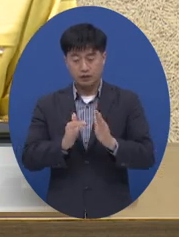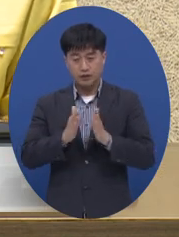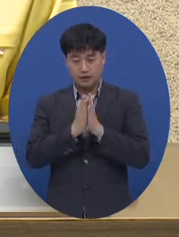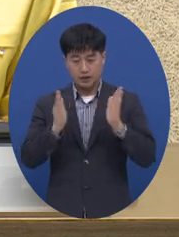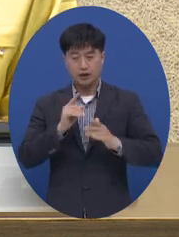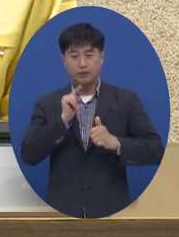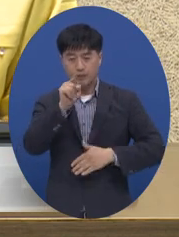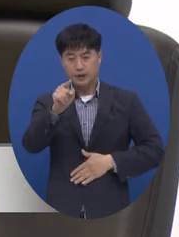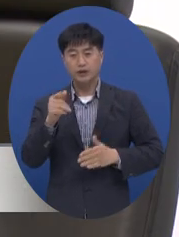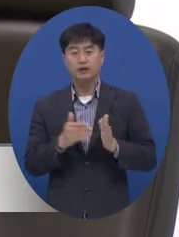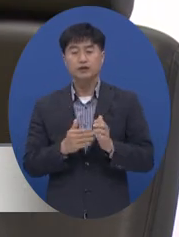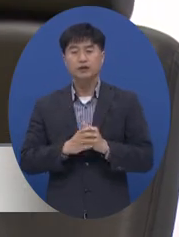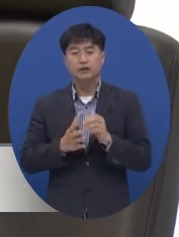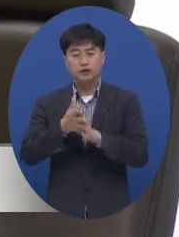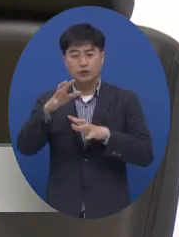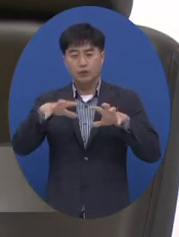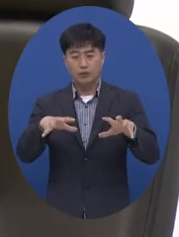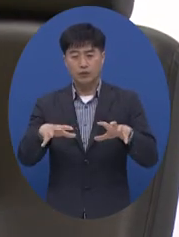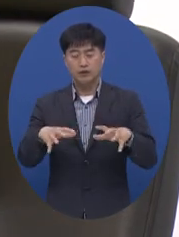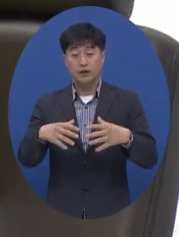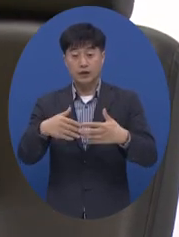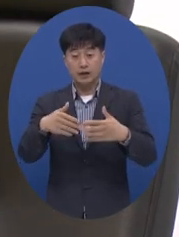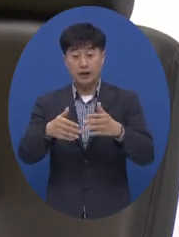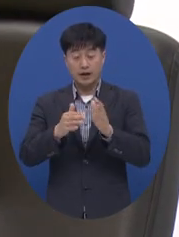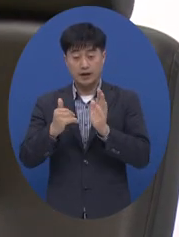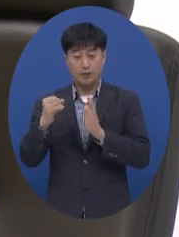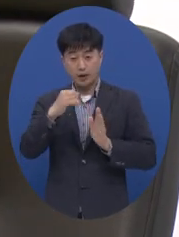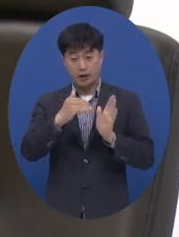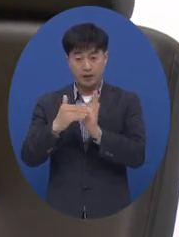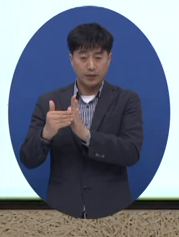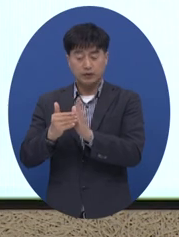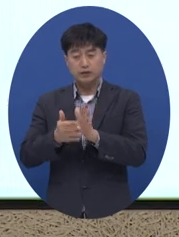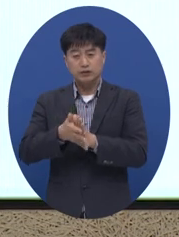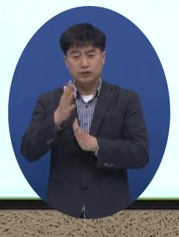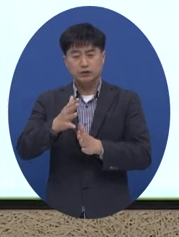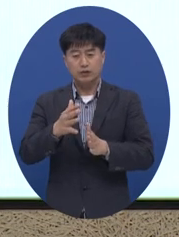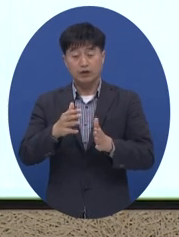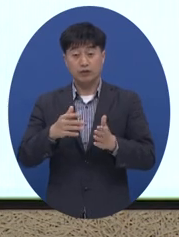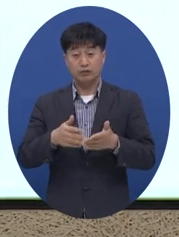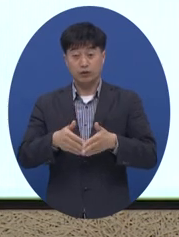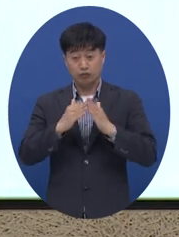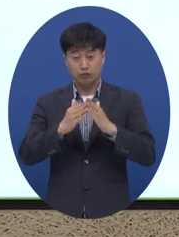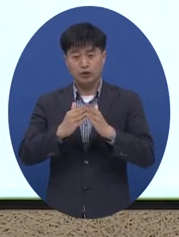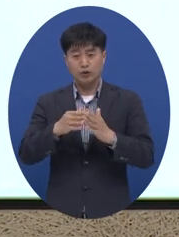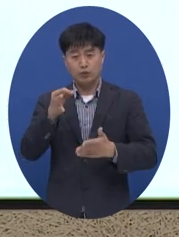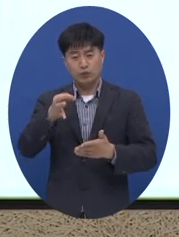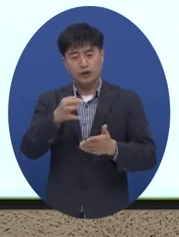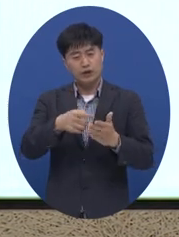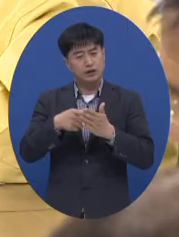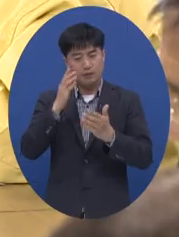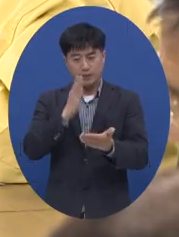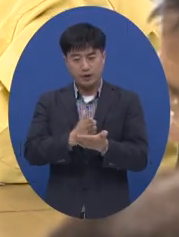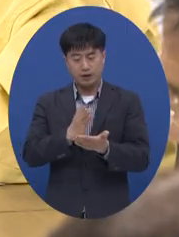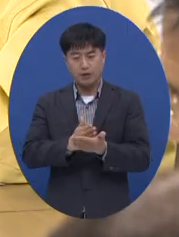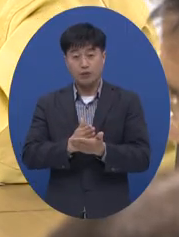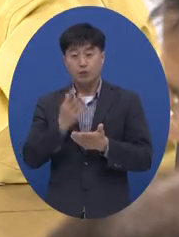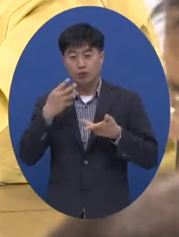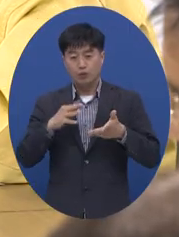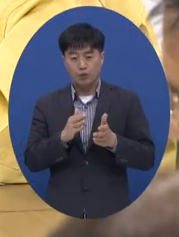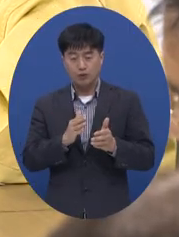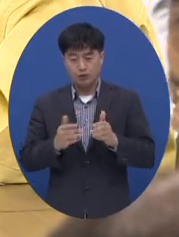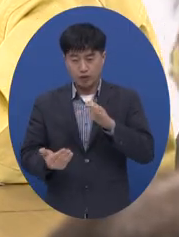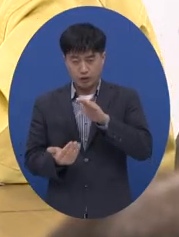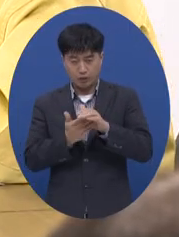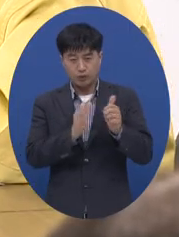가동하라고 지시했습니다. 시군에는 차단 방역시설을 갖추는데 필요한 비용을 아끼지 말고 집행해달라며 도가